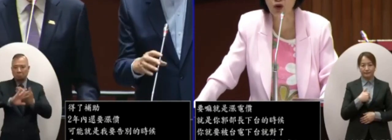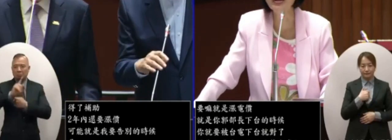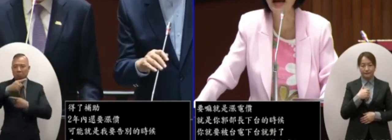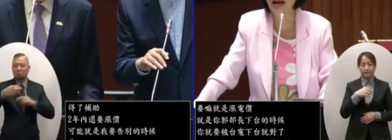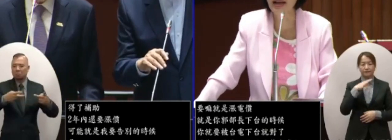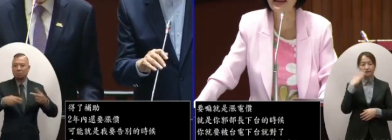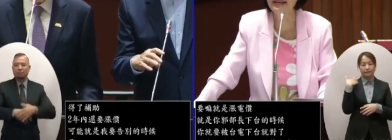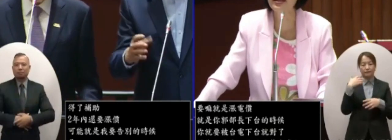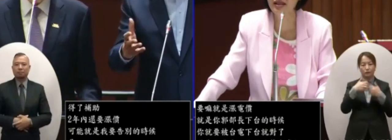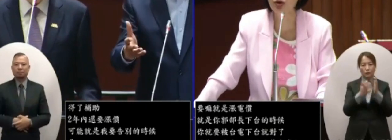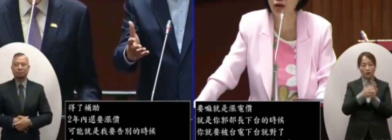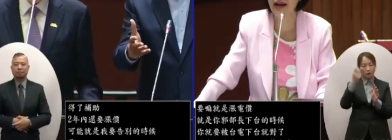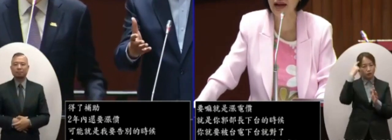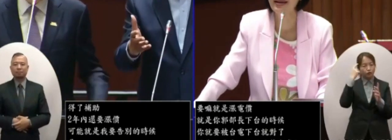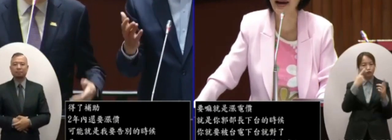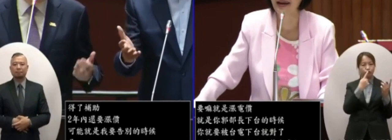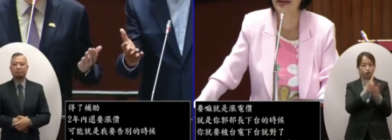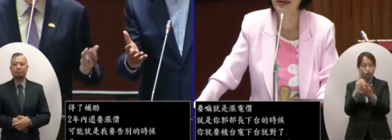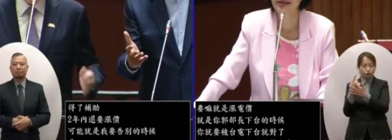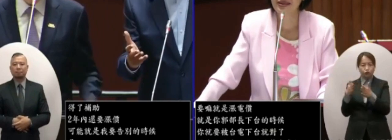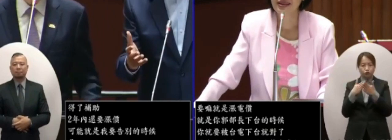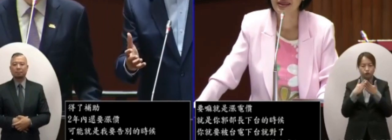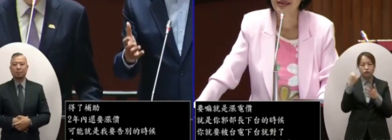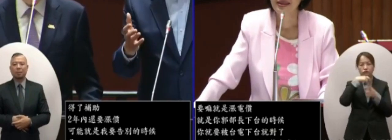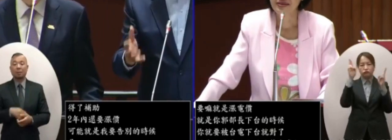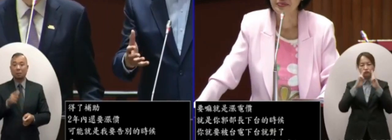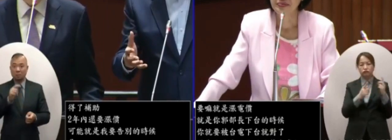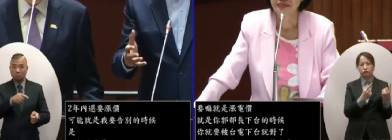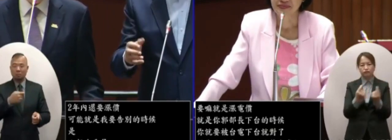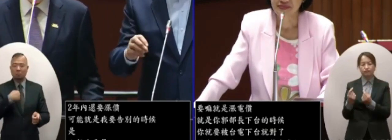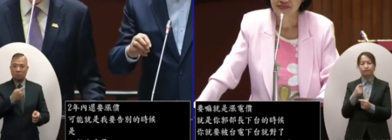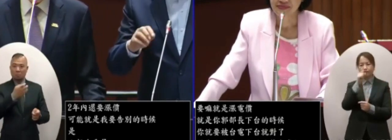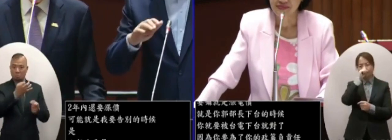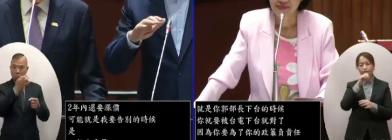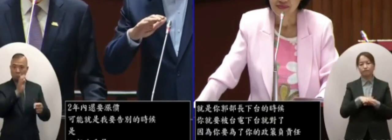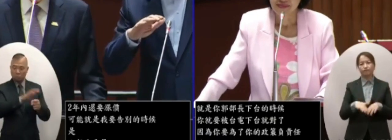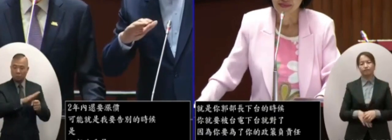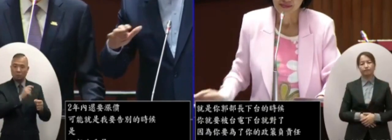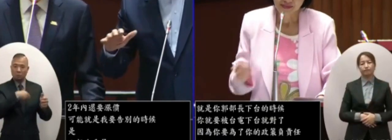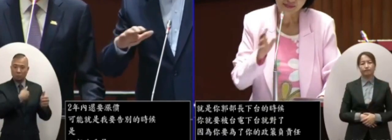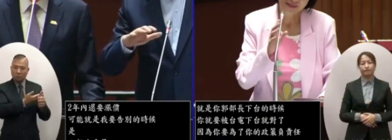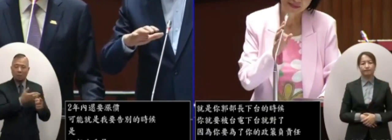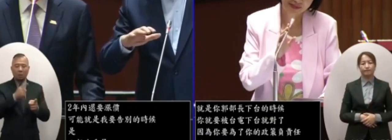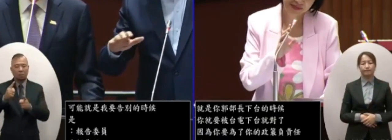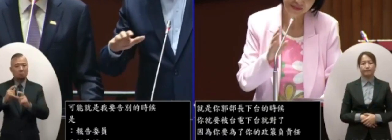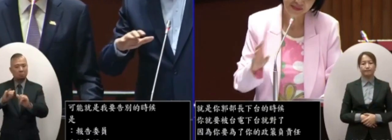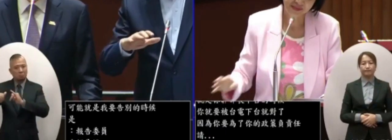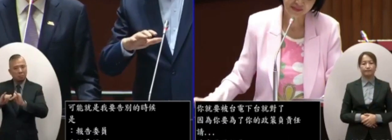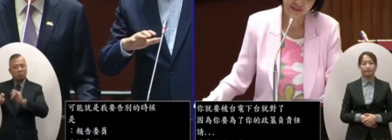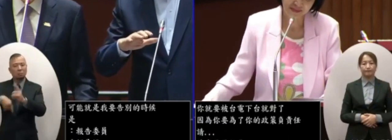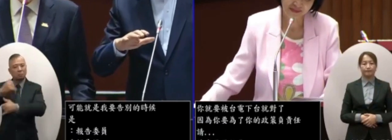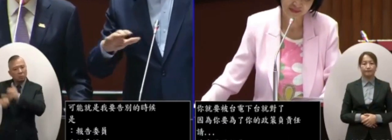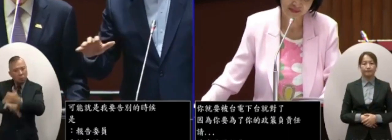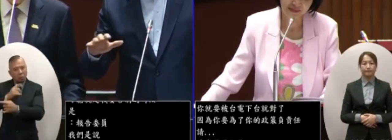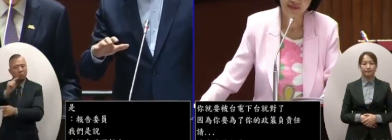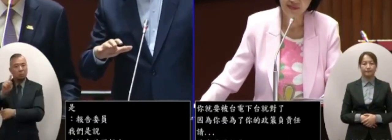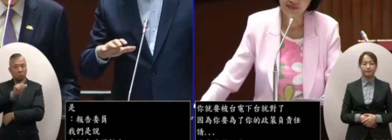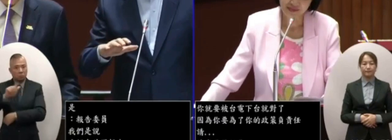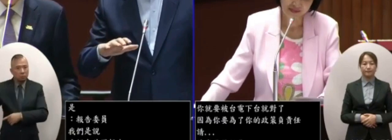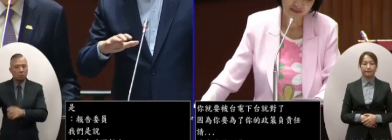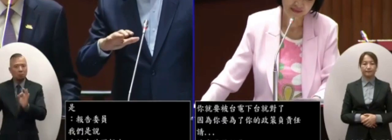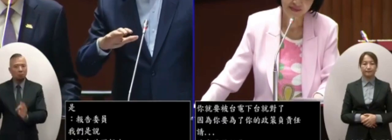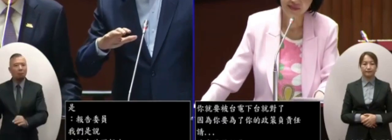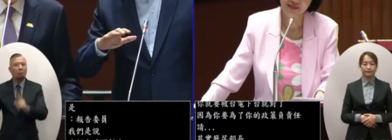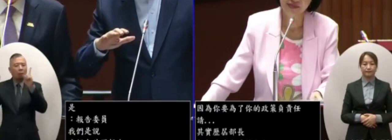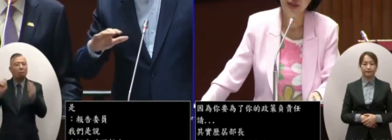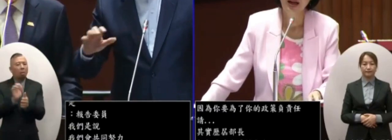台电健全啦、啊、 你的补助啦、哎、你的补助哈、哦、对我们的民生物价的这个稳定啊有非常